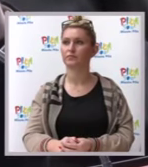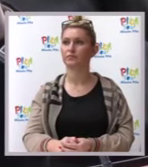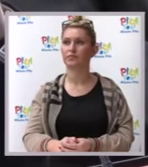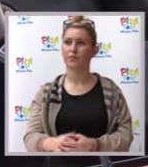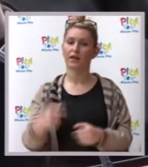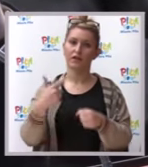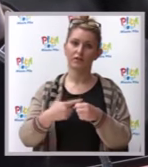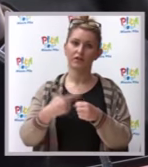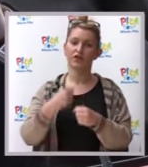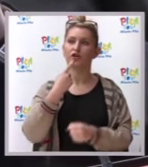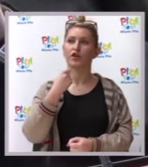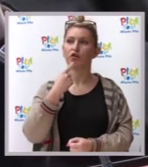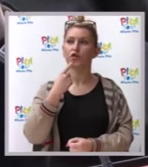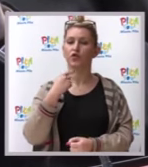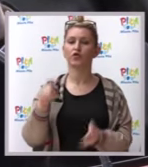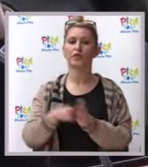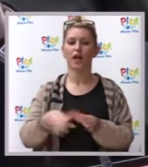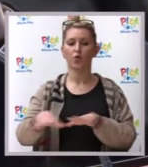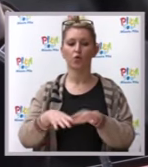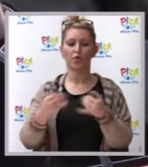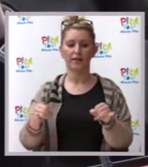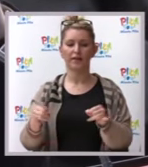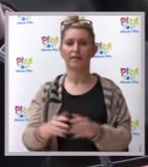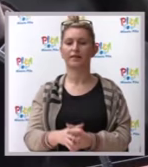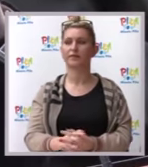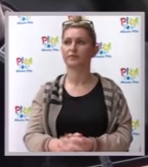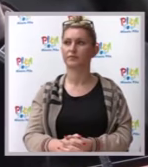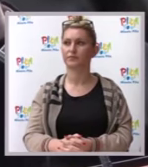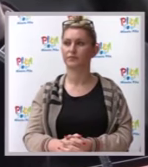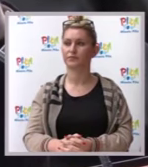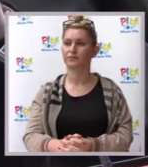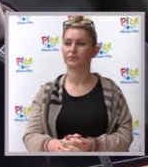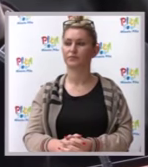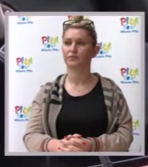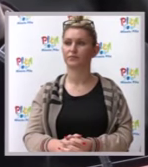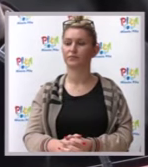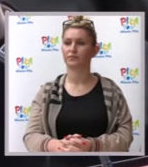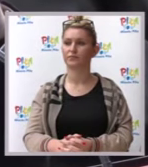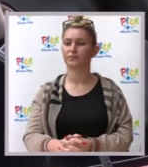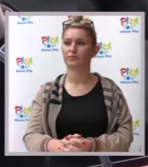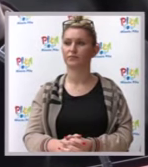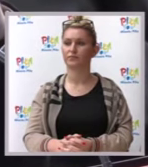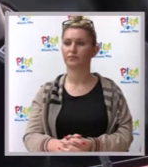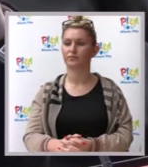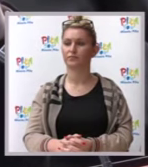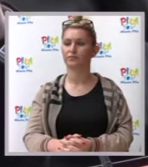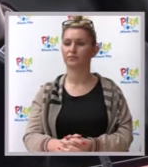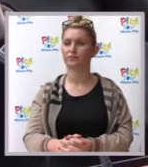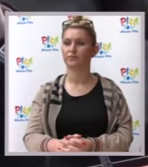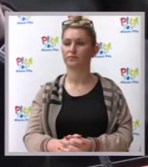20 groszy przy gruntach pozostałych, więc naprawdę są to niewielkie korekty. Natomiast przy działalności